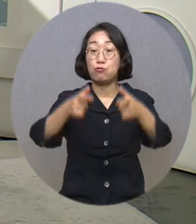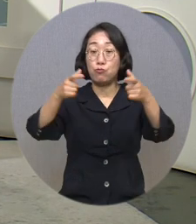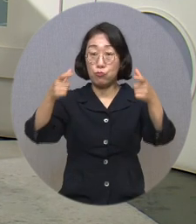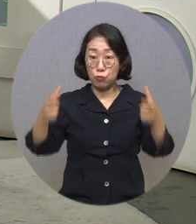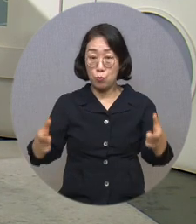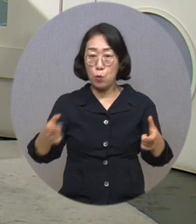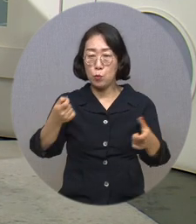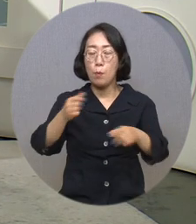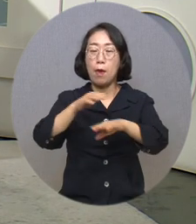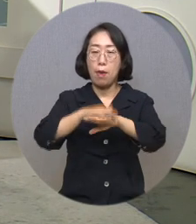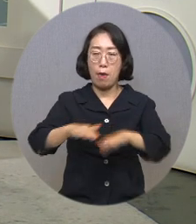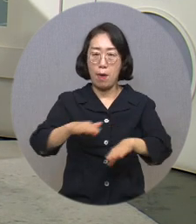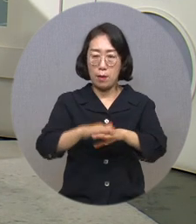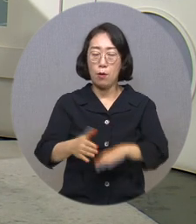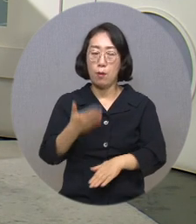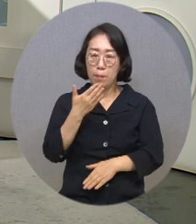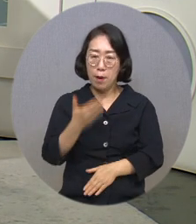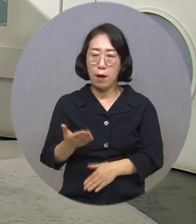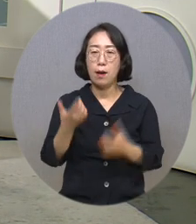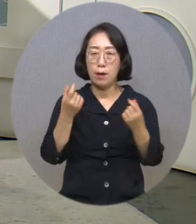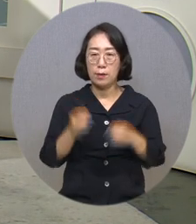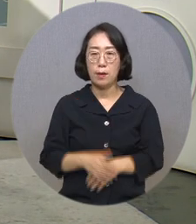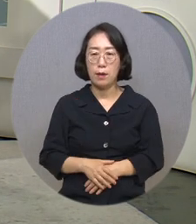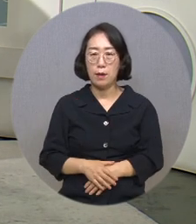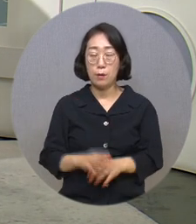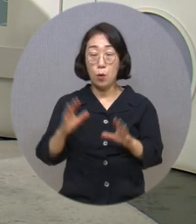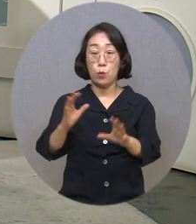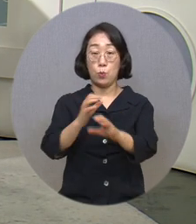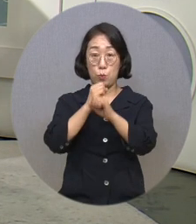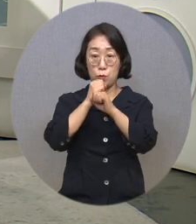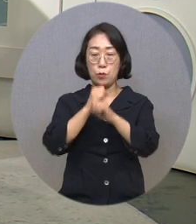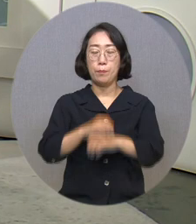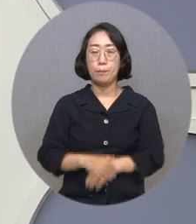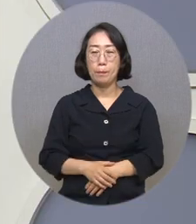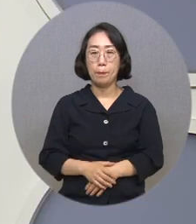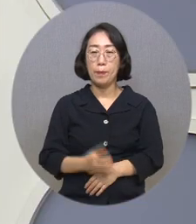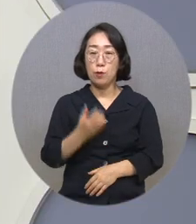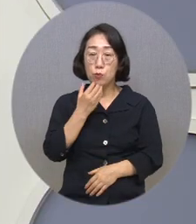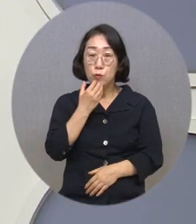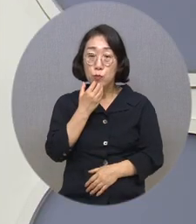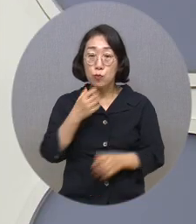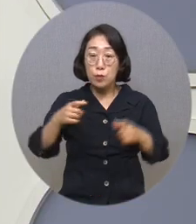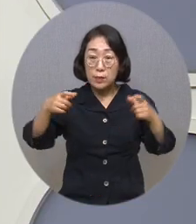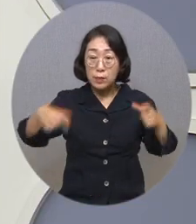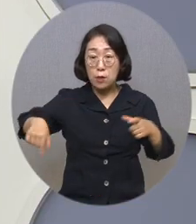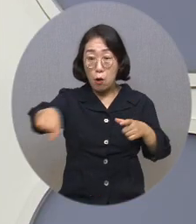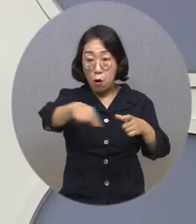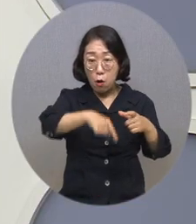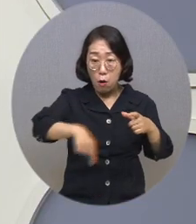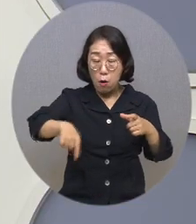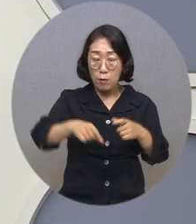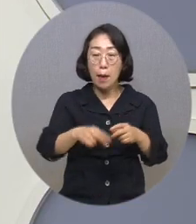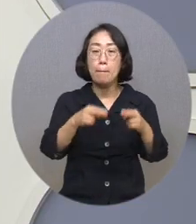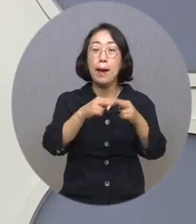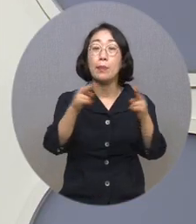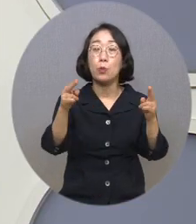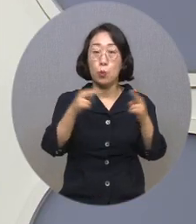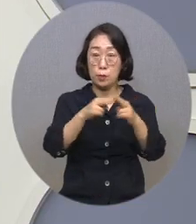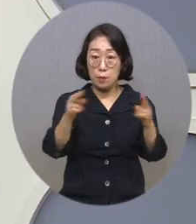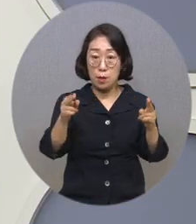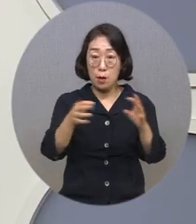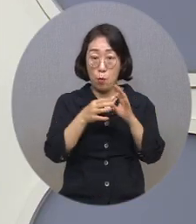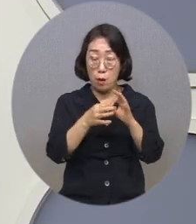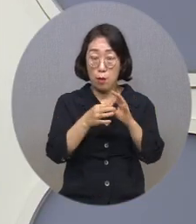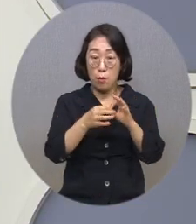방안이 있다고 보고 있습니다. 그래서 정리해서 말씀드리면 수도권은 정말 반도체 인재가